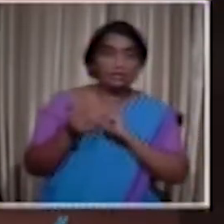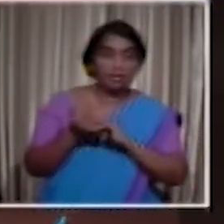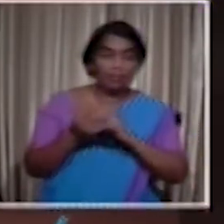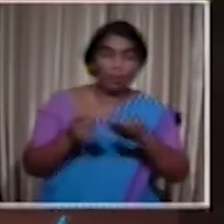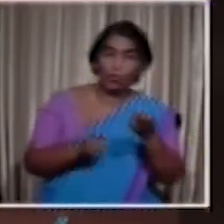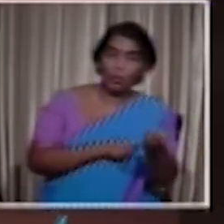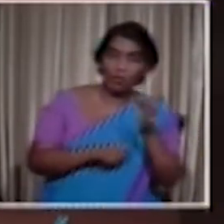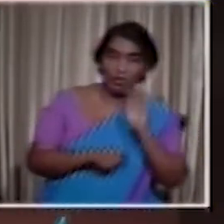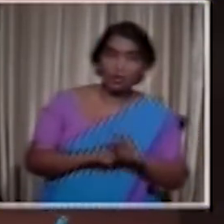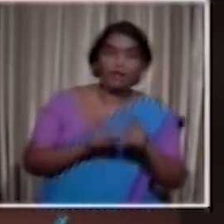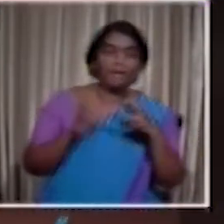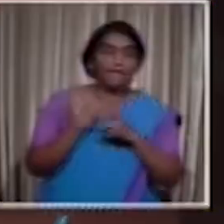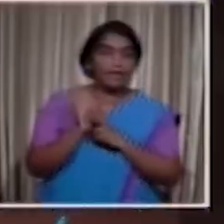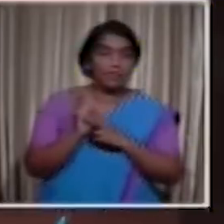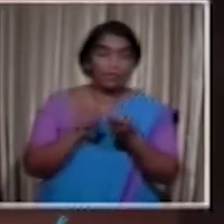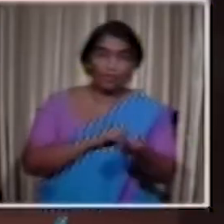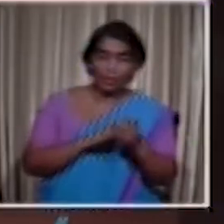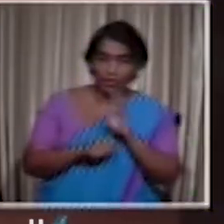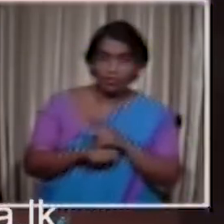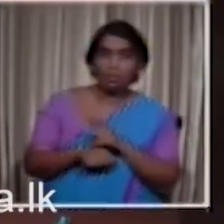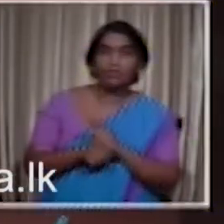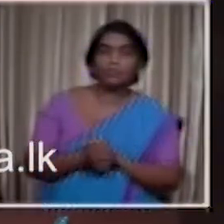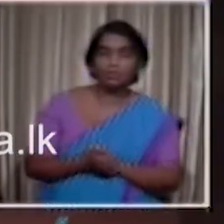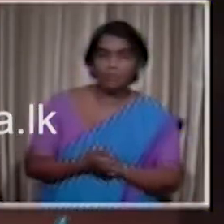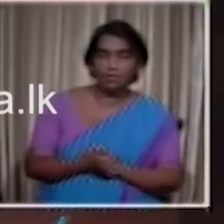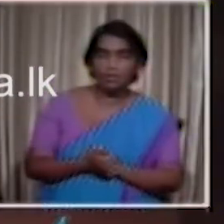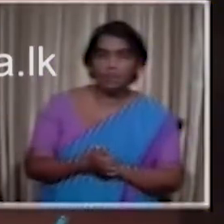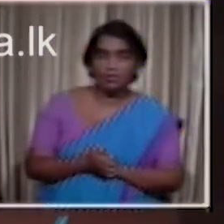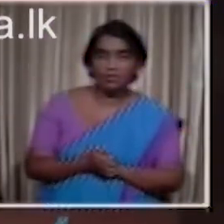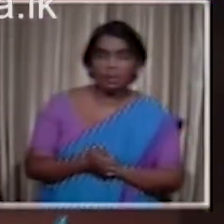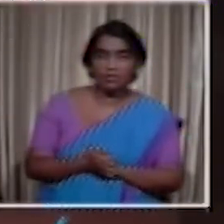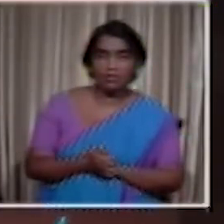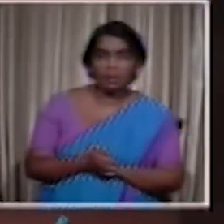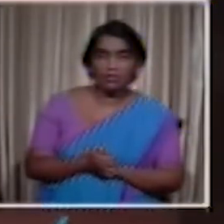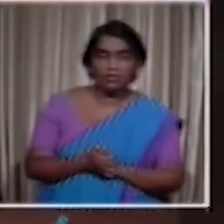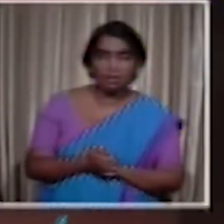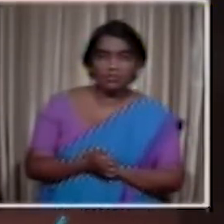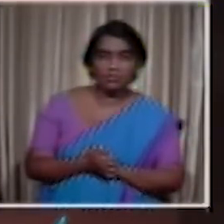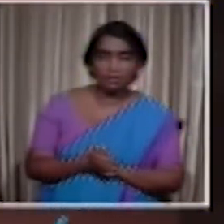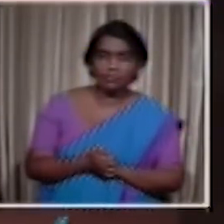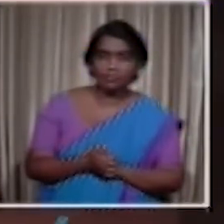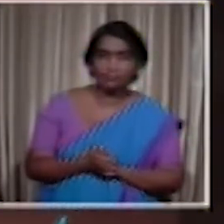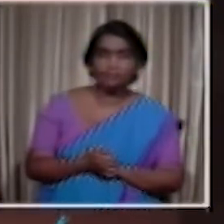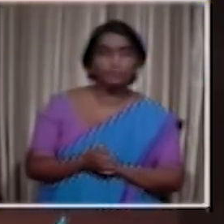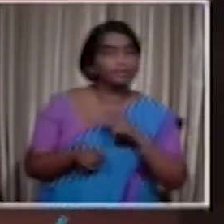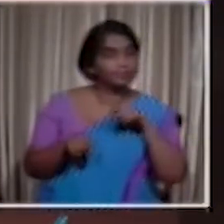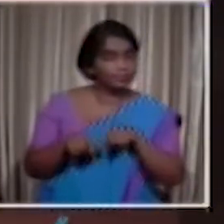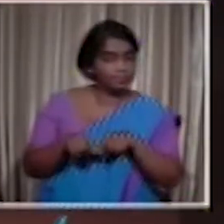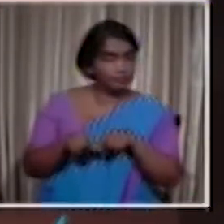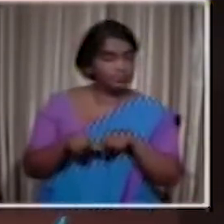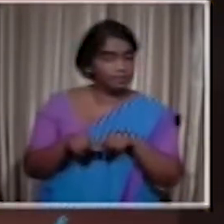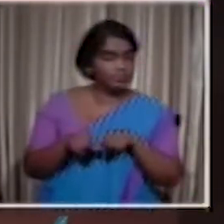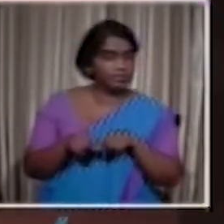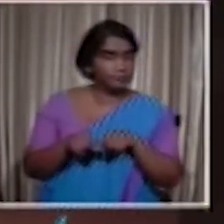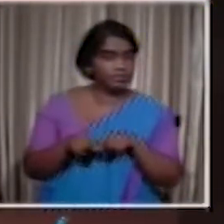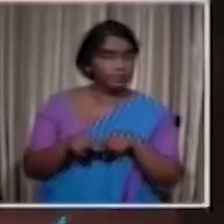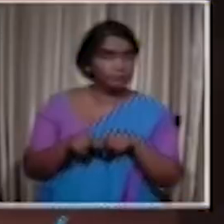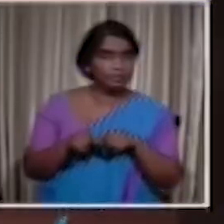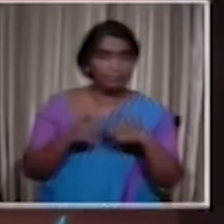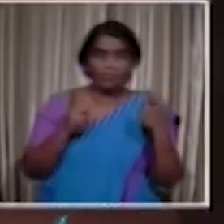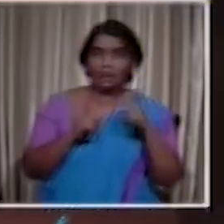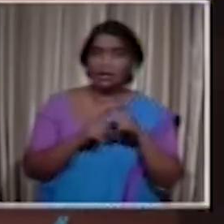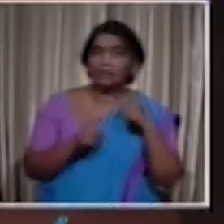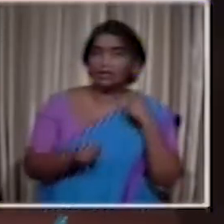දුන්නා. විවියන් ගුණවර්ධනට පහර දුන්නා. Member you have 2 more minutes. මේ පන්සල් වලට ගිහිල්ලා කටුවට මේ මන්දර දිනිස්